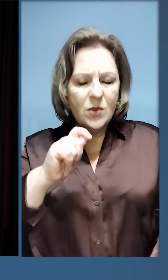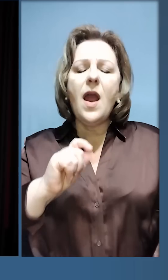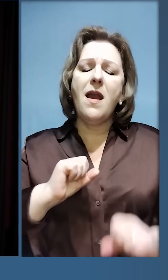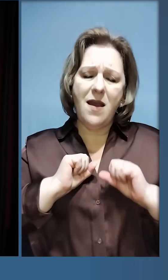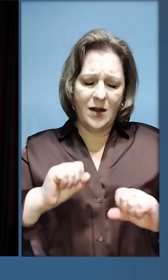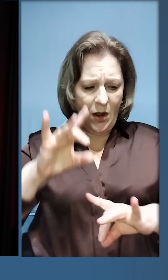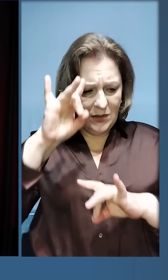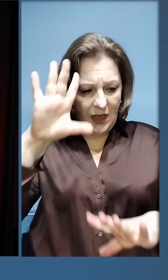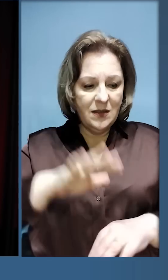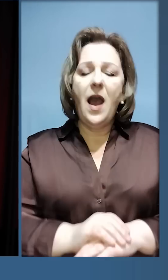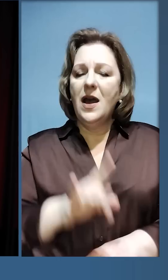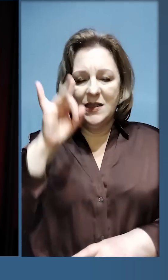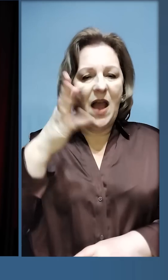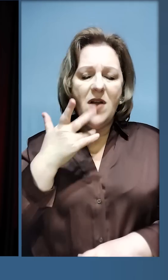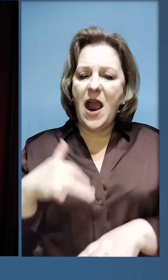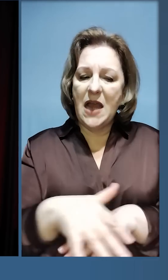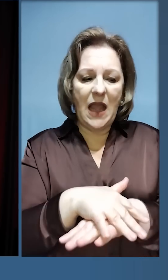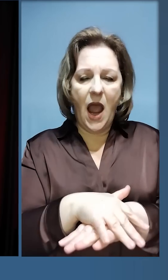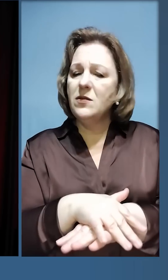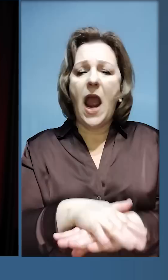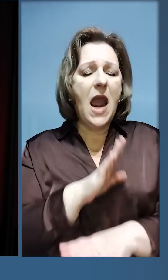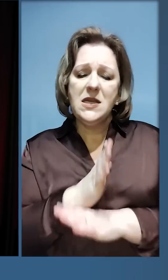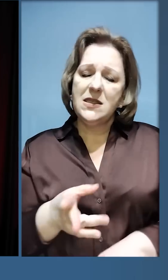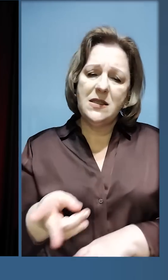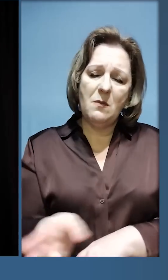Слава Україні! Слава нації!